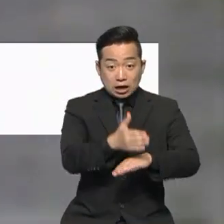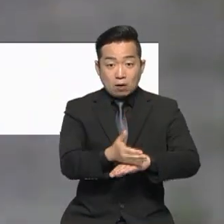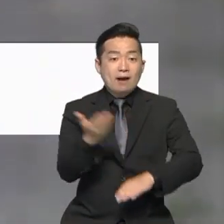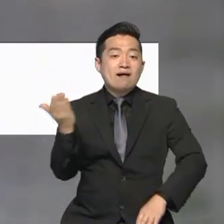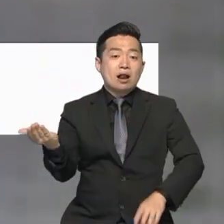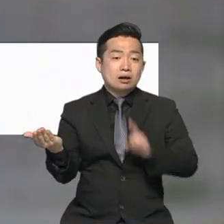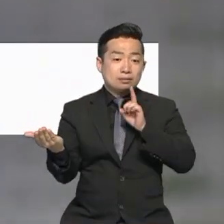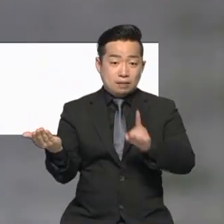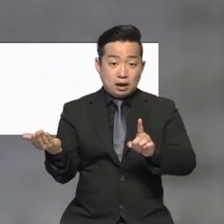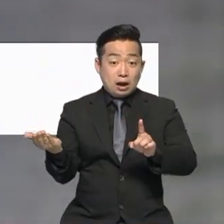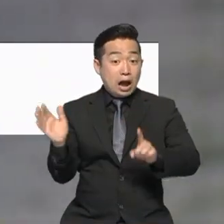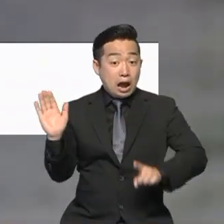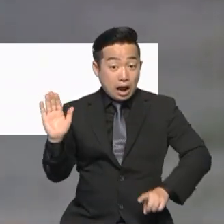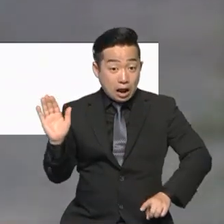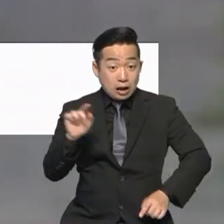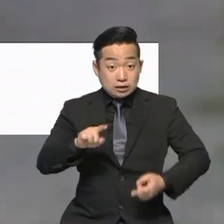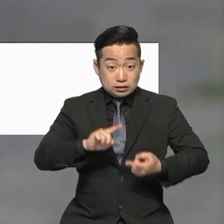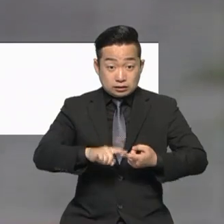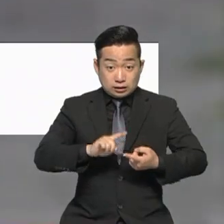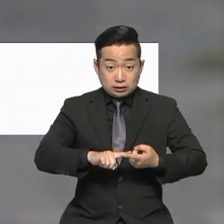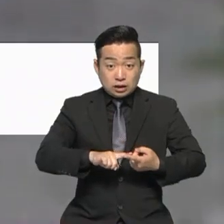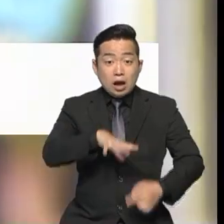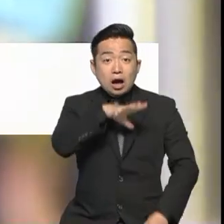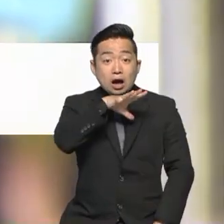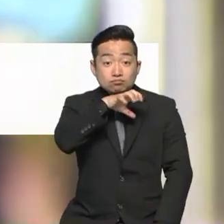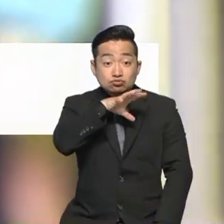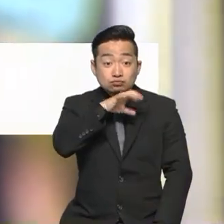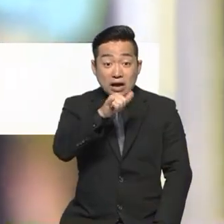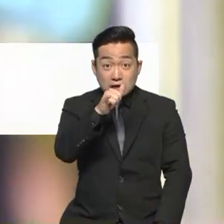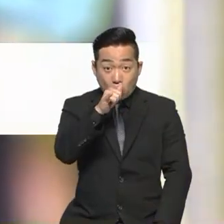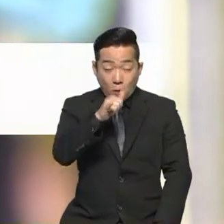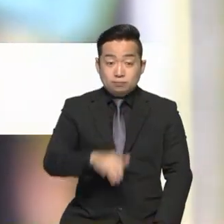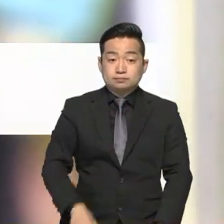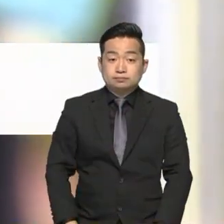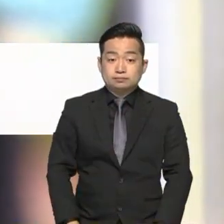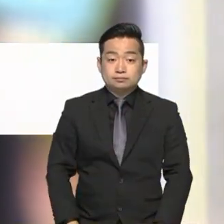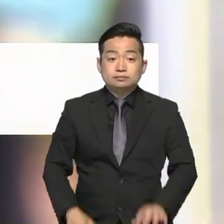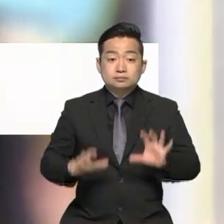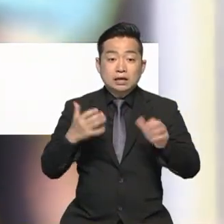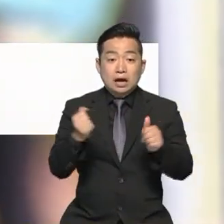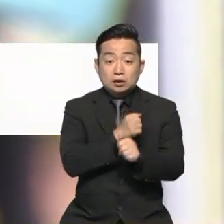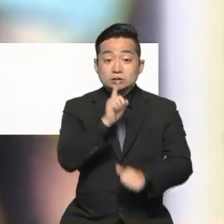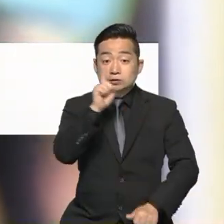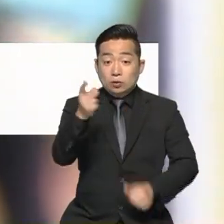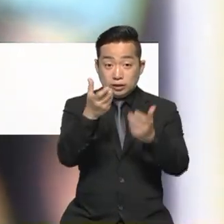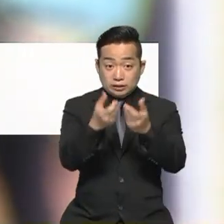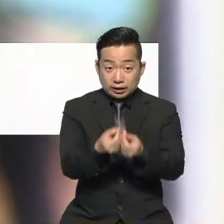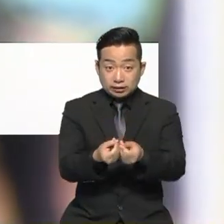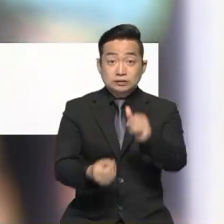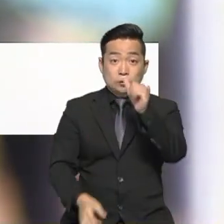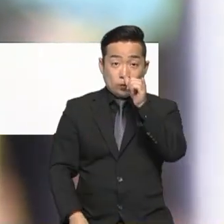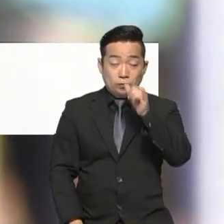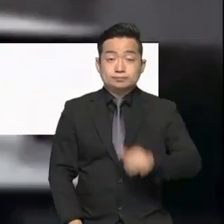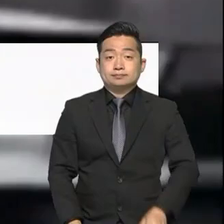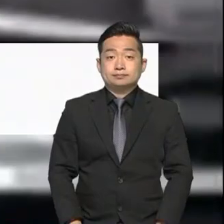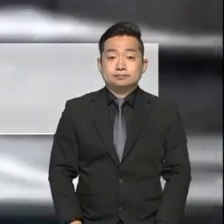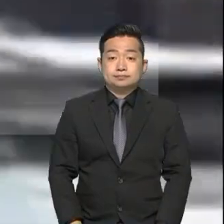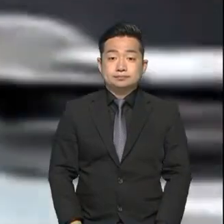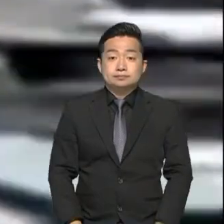받아내라. 그걸 받아내지 않았다는 거에 불만을 품고 심지어 아동학대로 신고하는 경우도